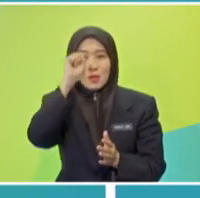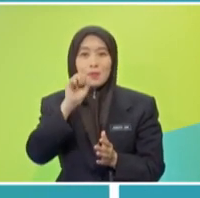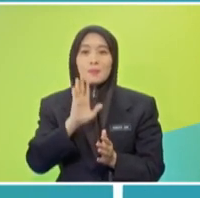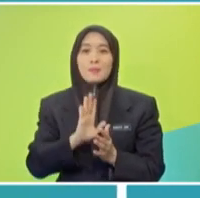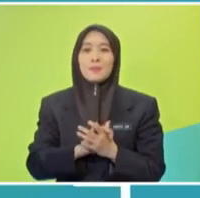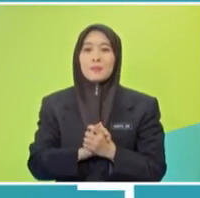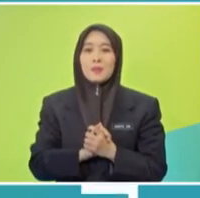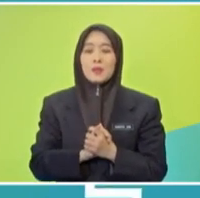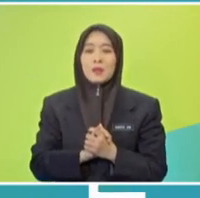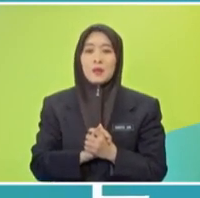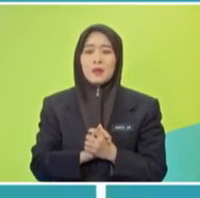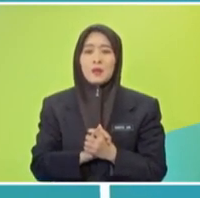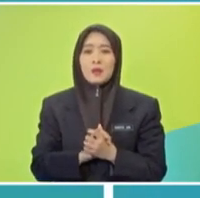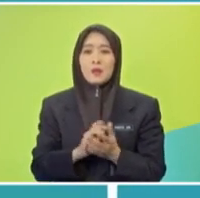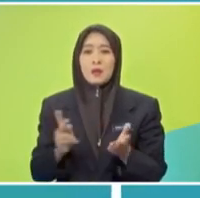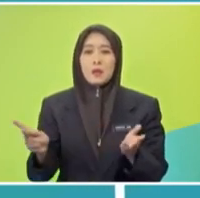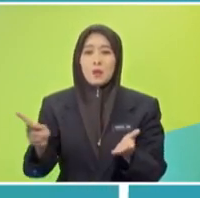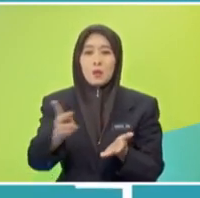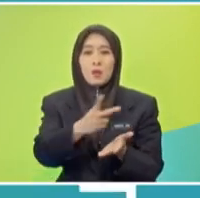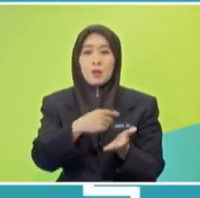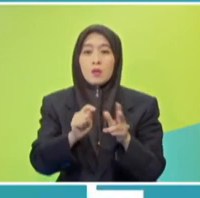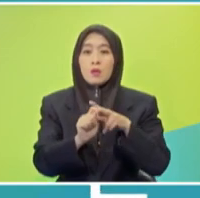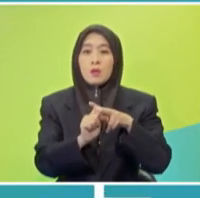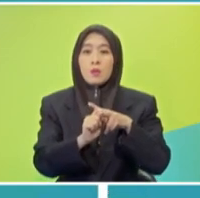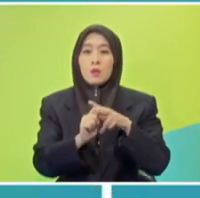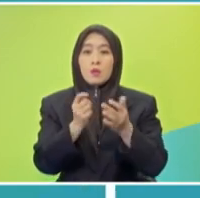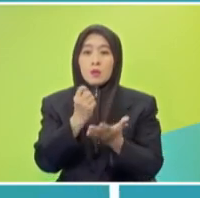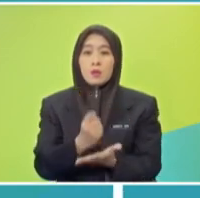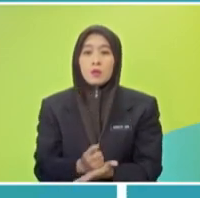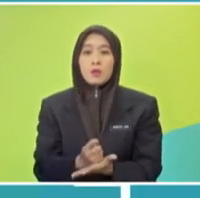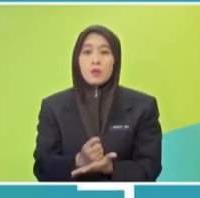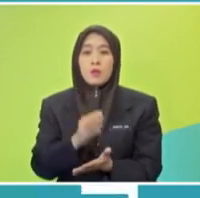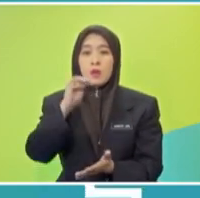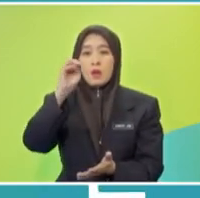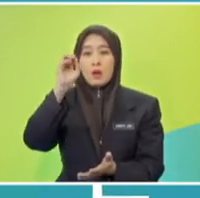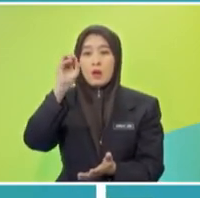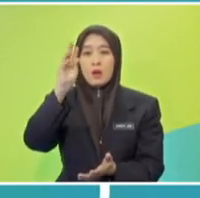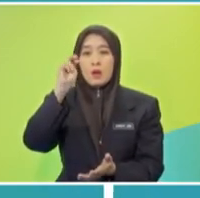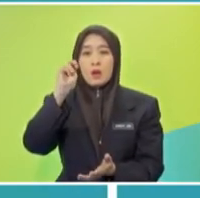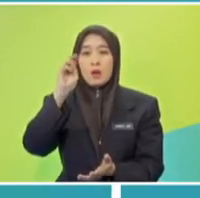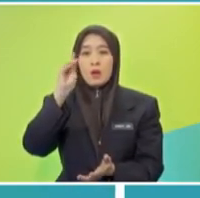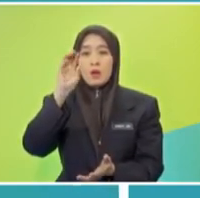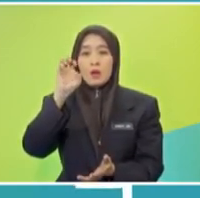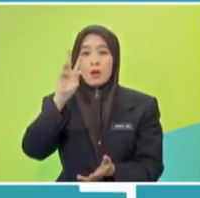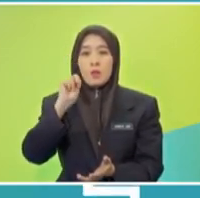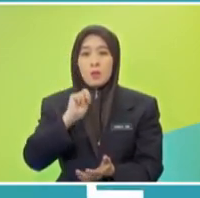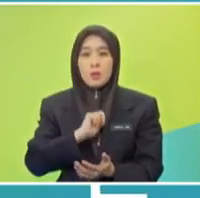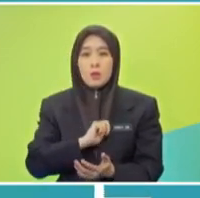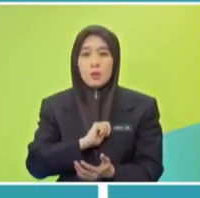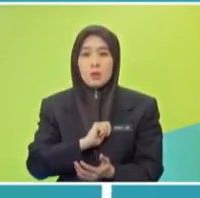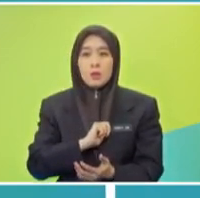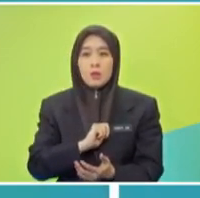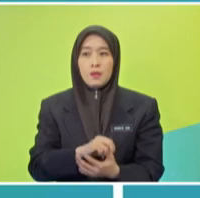koleksi terompah tradisional modern koleksi terompah tradisional modern